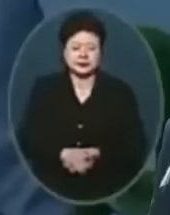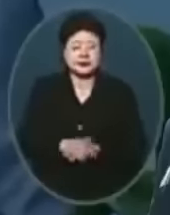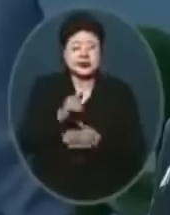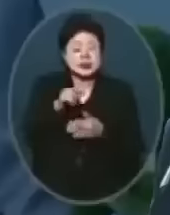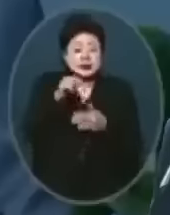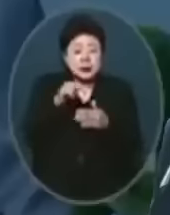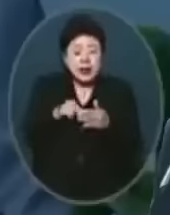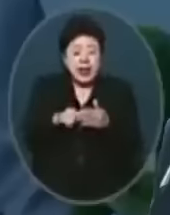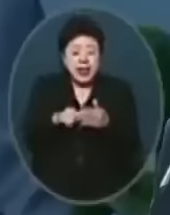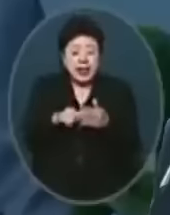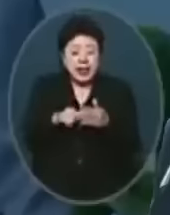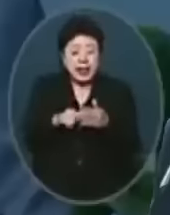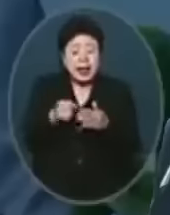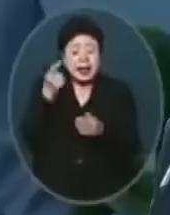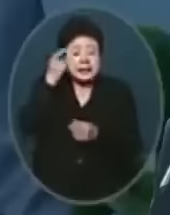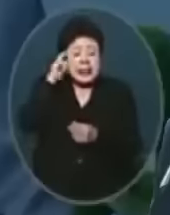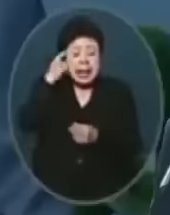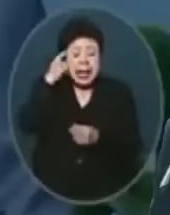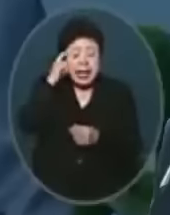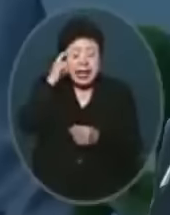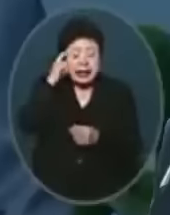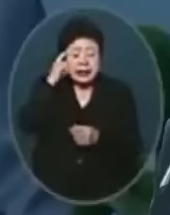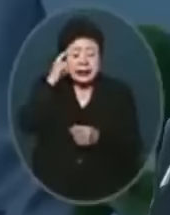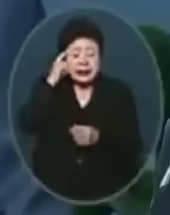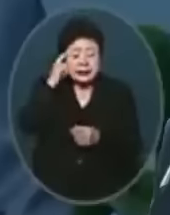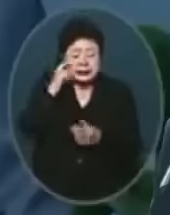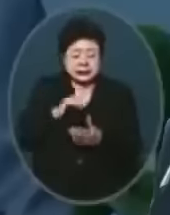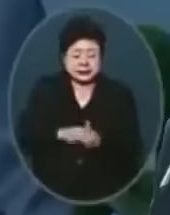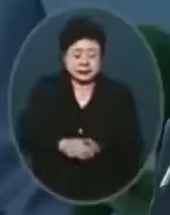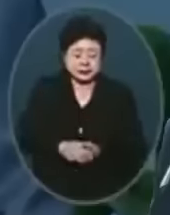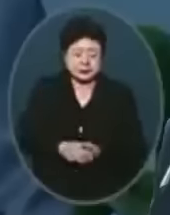그 속에 생각이